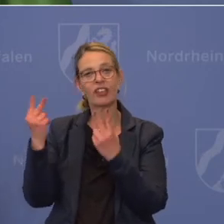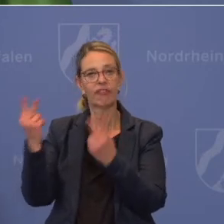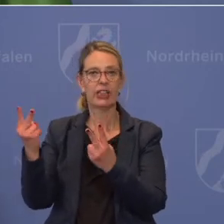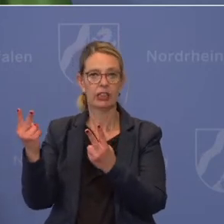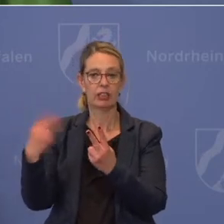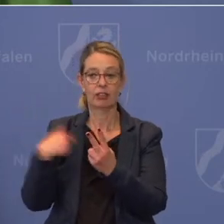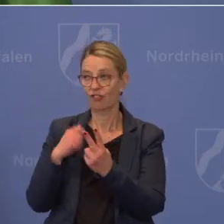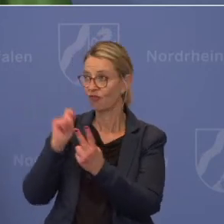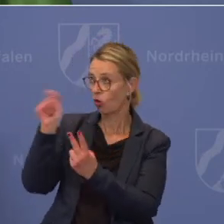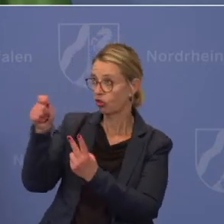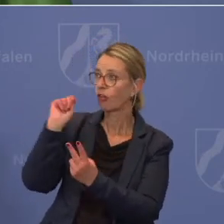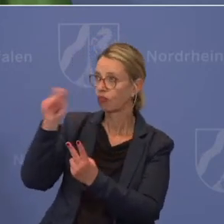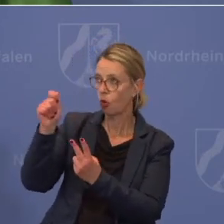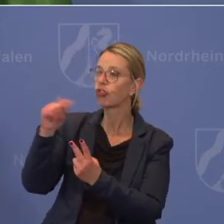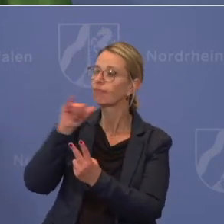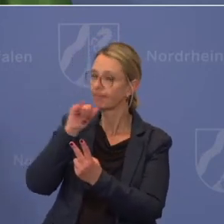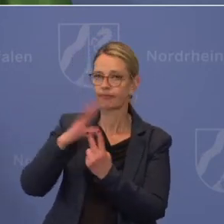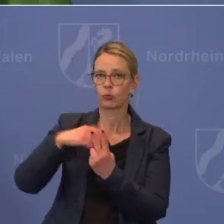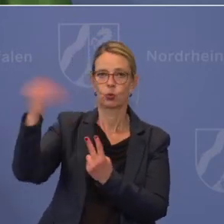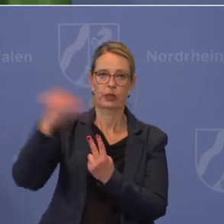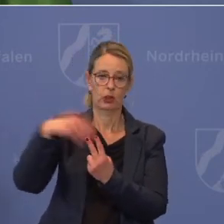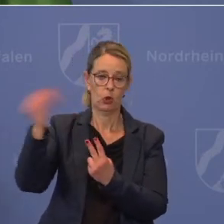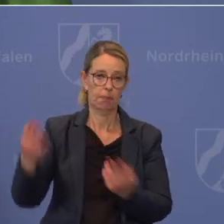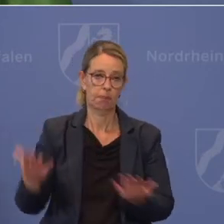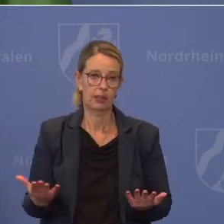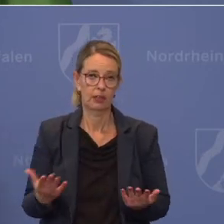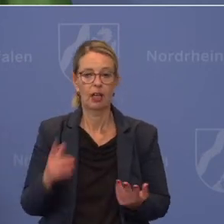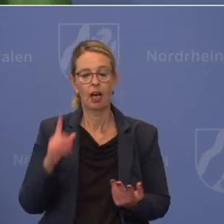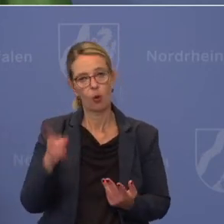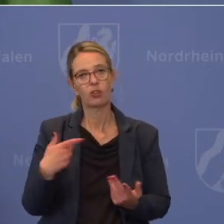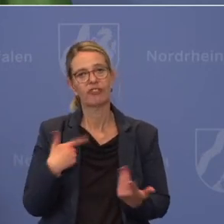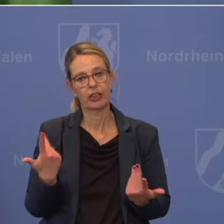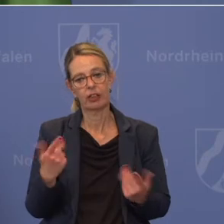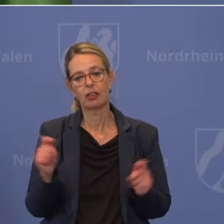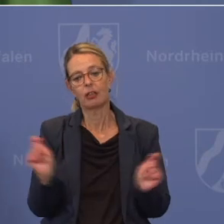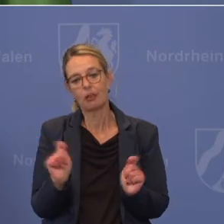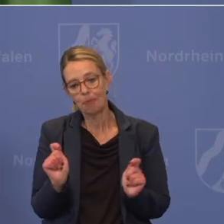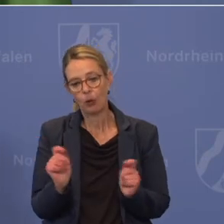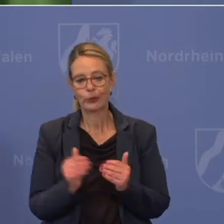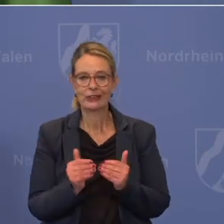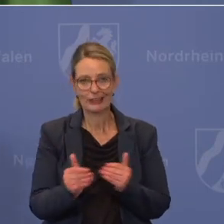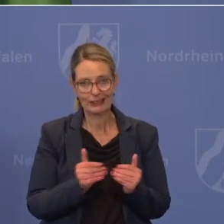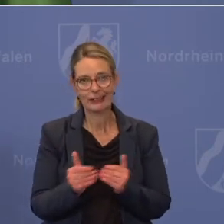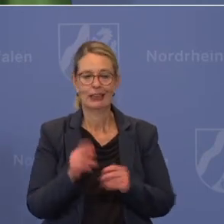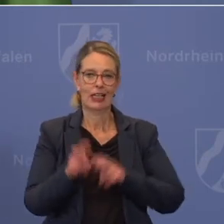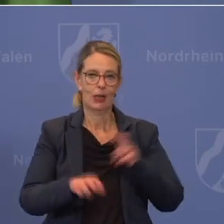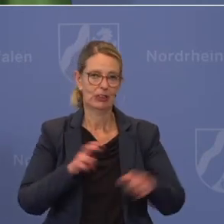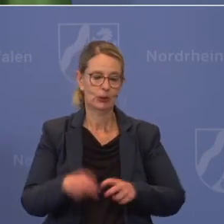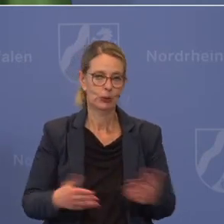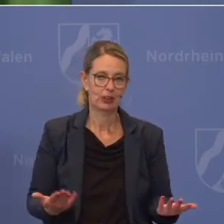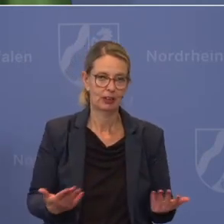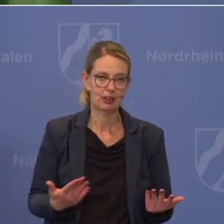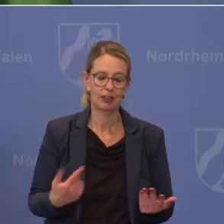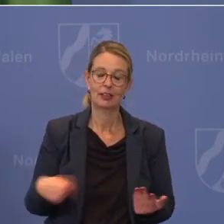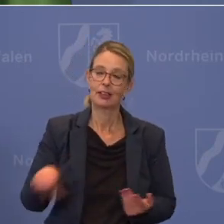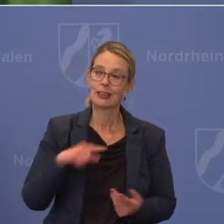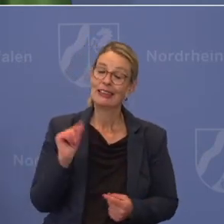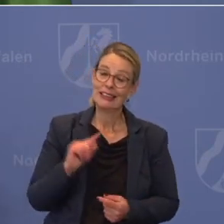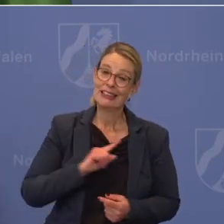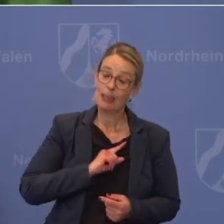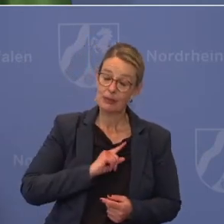Landes aufgegriffen und es auch ein Stück weit als Blaupause genutzt hat. Etwas mehr Ambition hätte ich